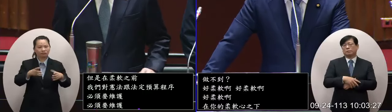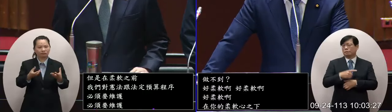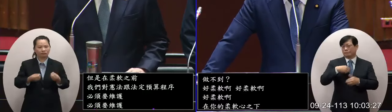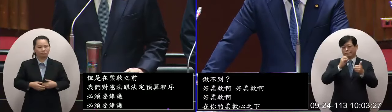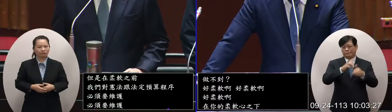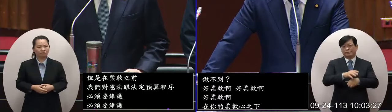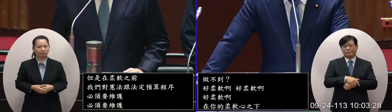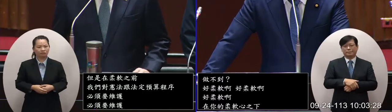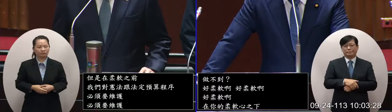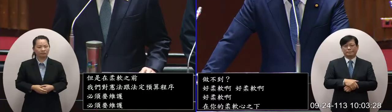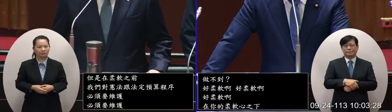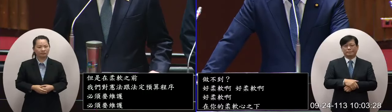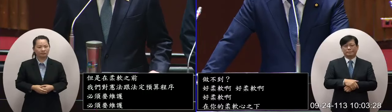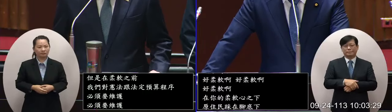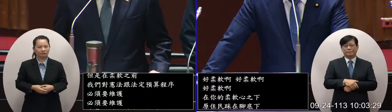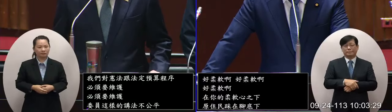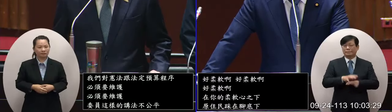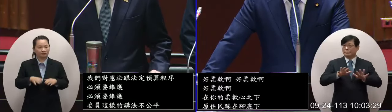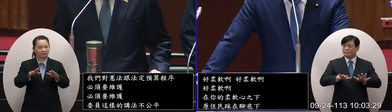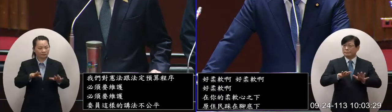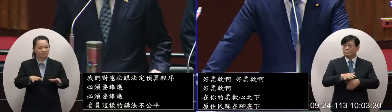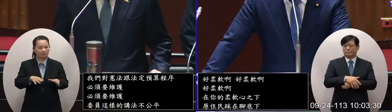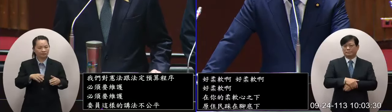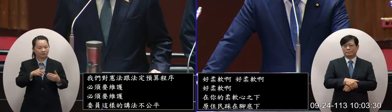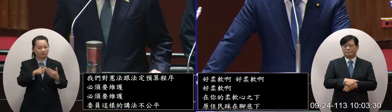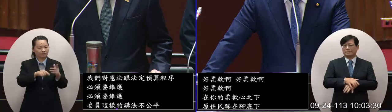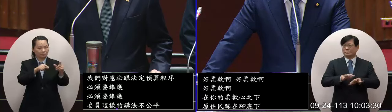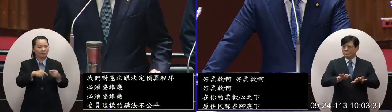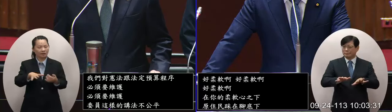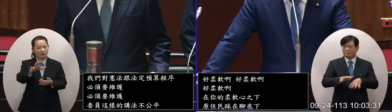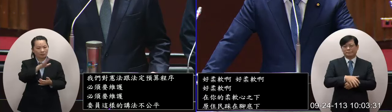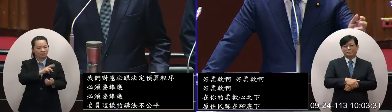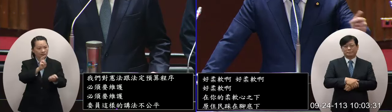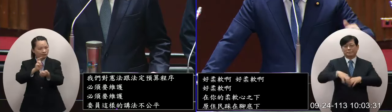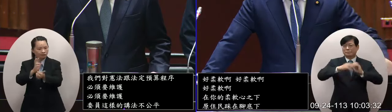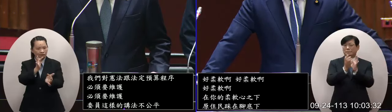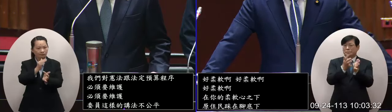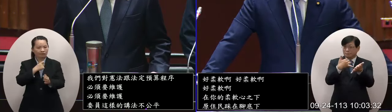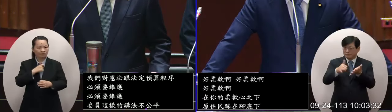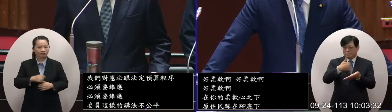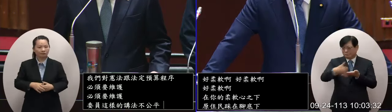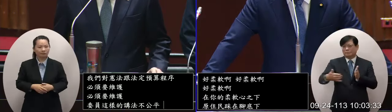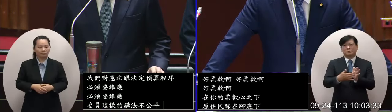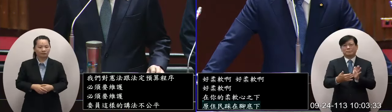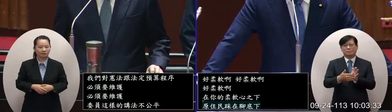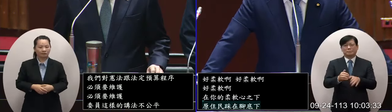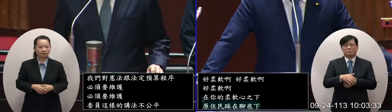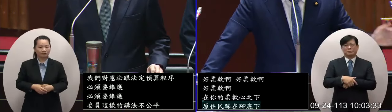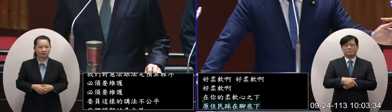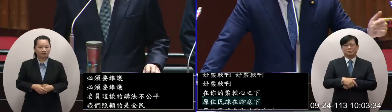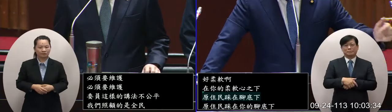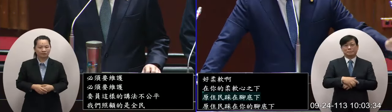讲， 我们照顾的是全民。 今天总预算退回，今天起因之一是禁